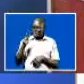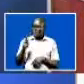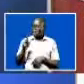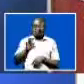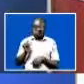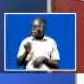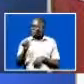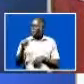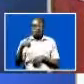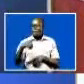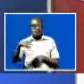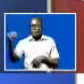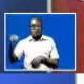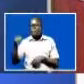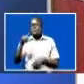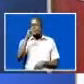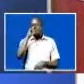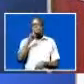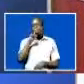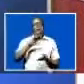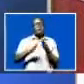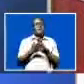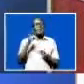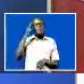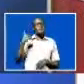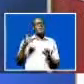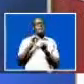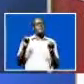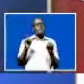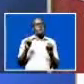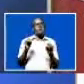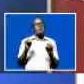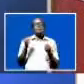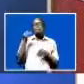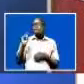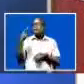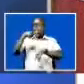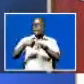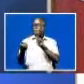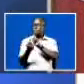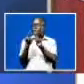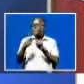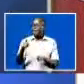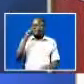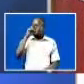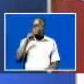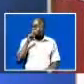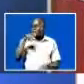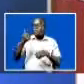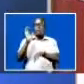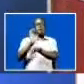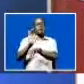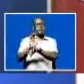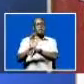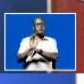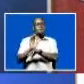tu. Mhm. Anamchukia tu na hata acha mkanyaga, acha waionana. Mhm. Hata wakiwa hata kanisani,